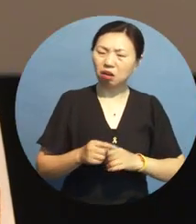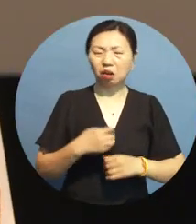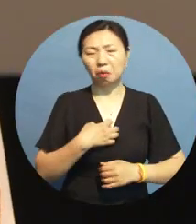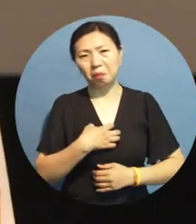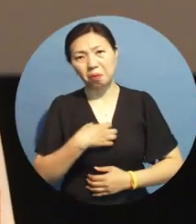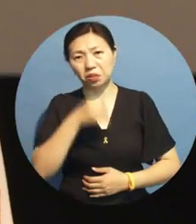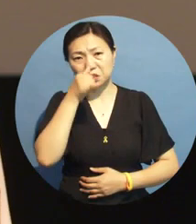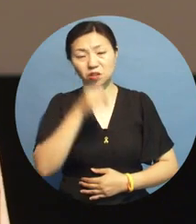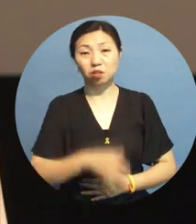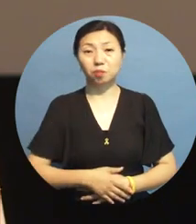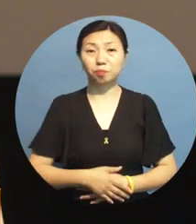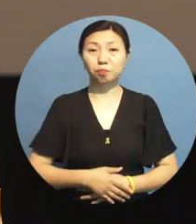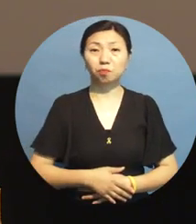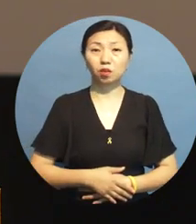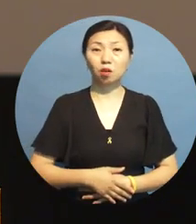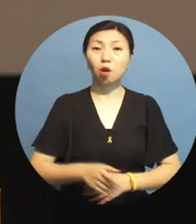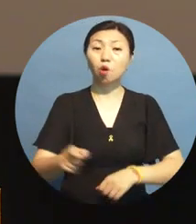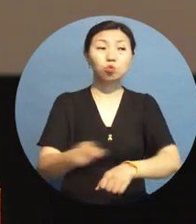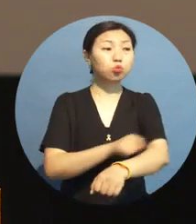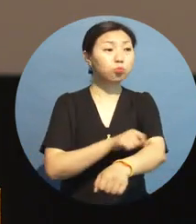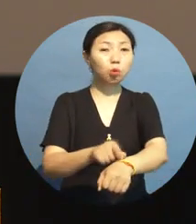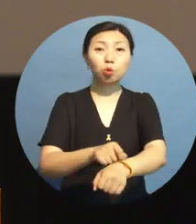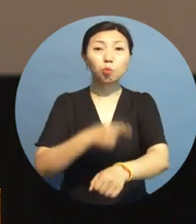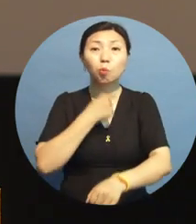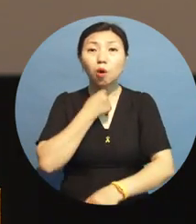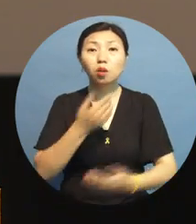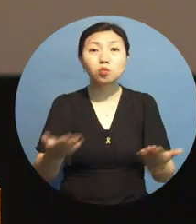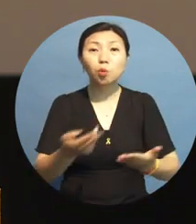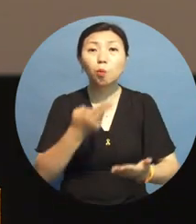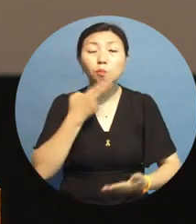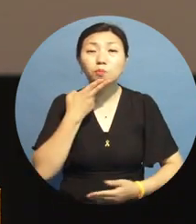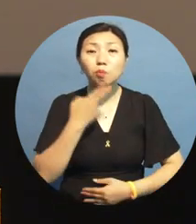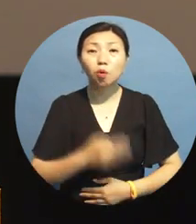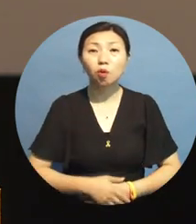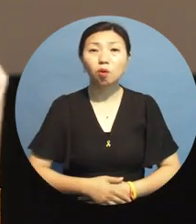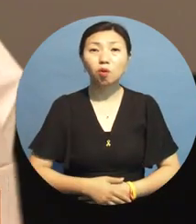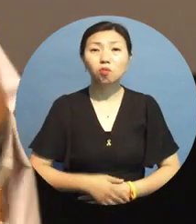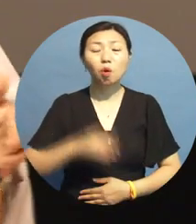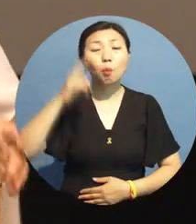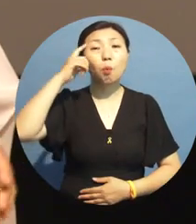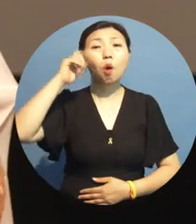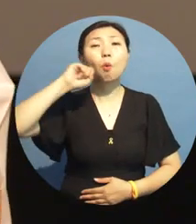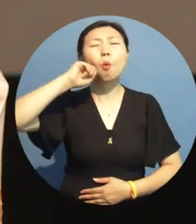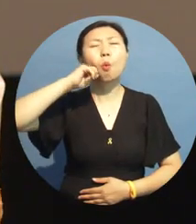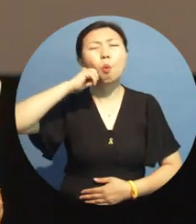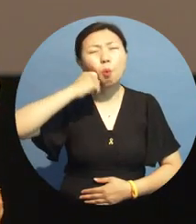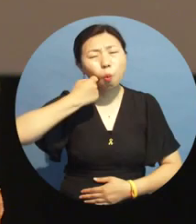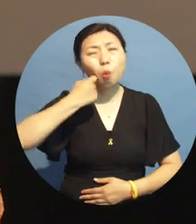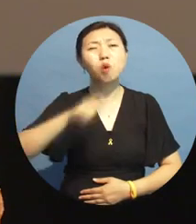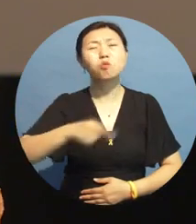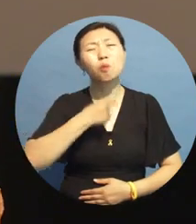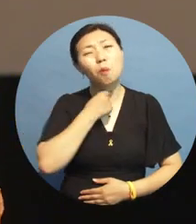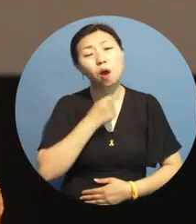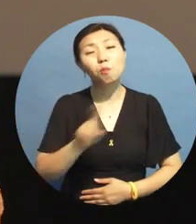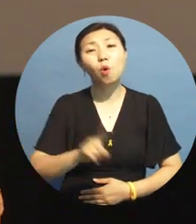자기가 특별히 하고 싶은 게 없다는데 뭘 지금 그걸 어렵게 해요. 아, 네. 지금 있는 거 하면 되지. 아, 네.